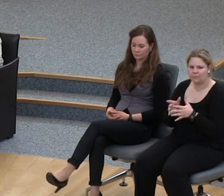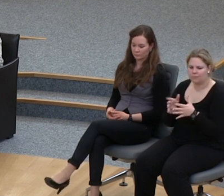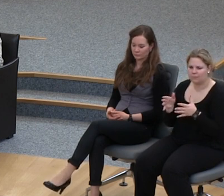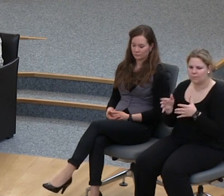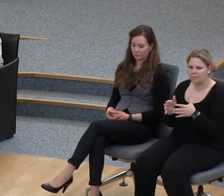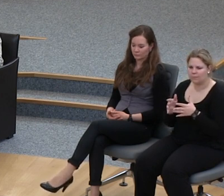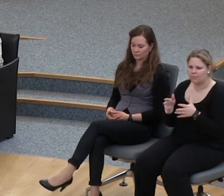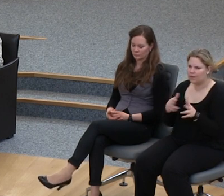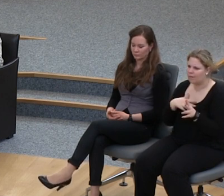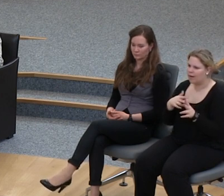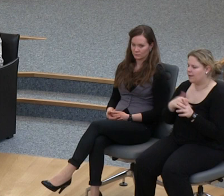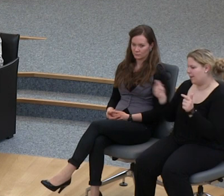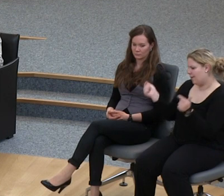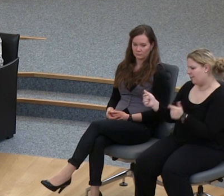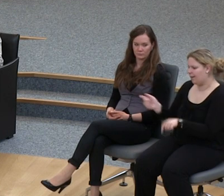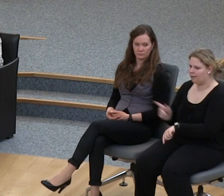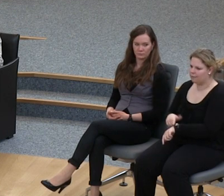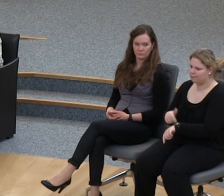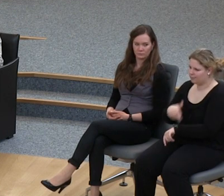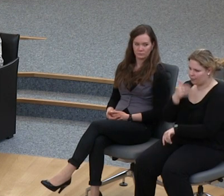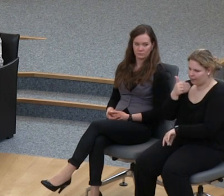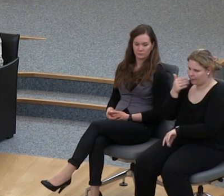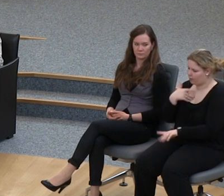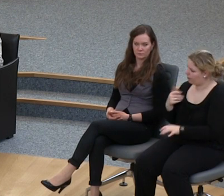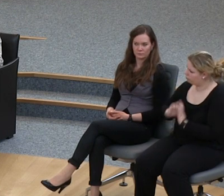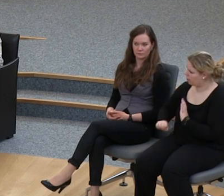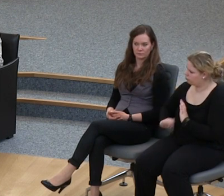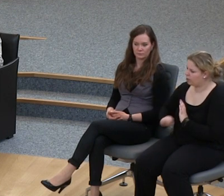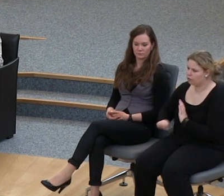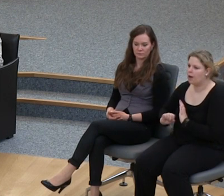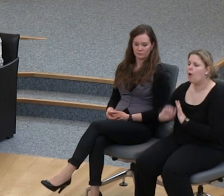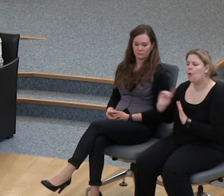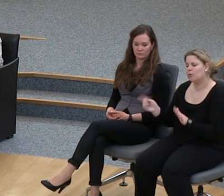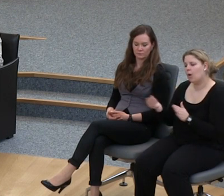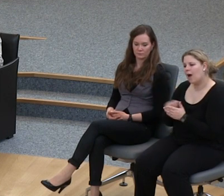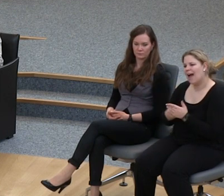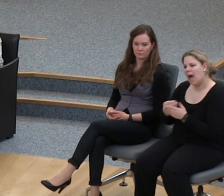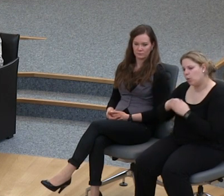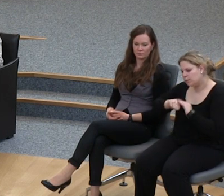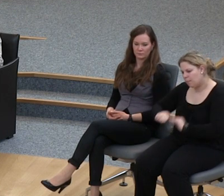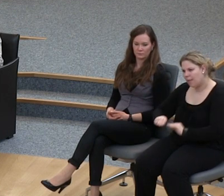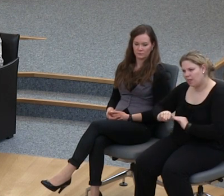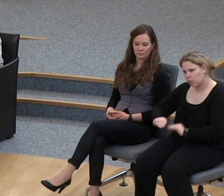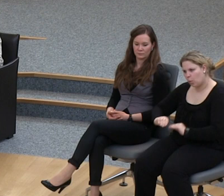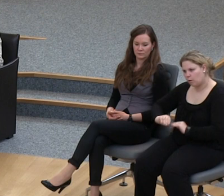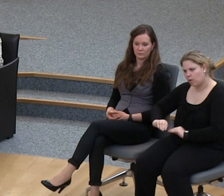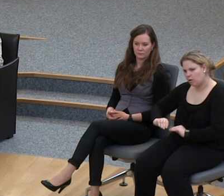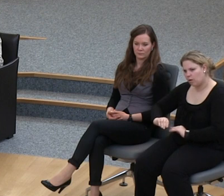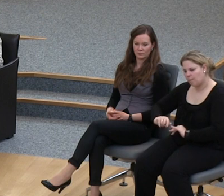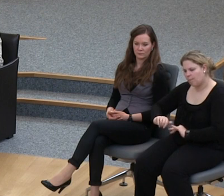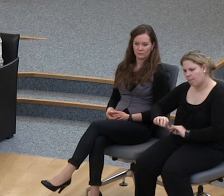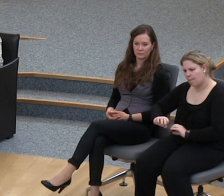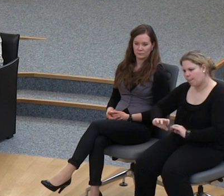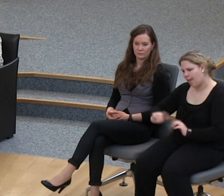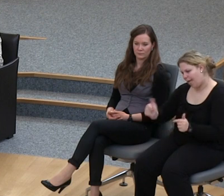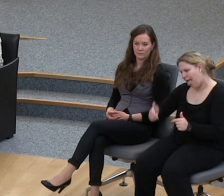dass keine Zeit in der Pflege herrscht. Und dass auch in der Ausbildung, die sowohl die in der Ausbildung